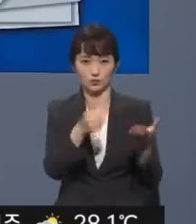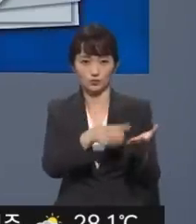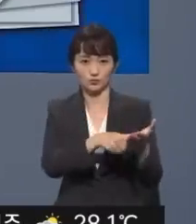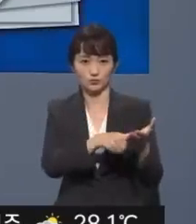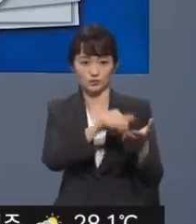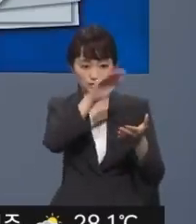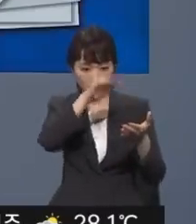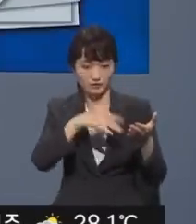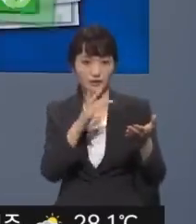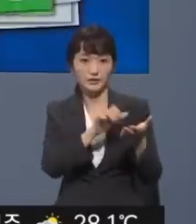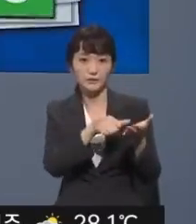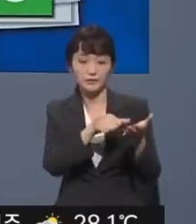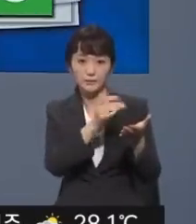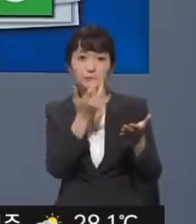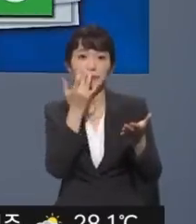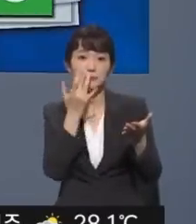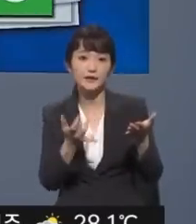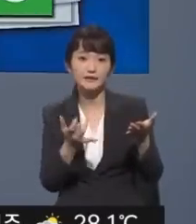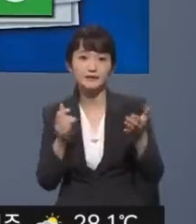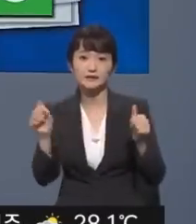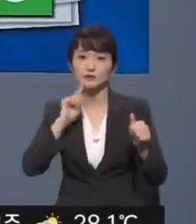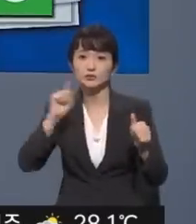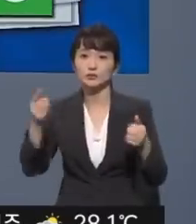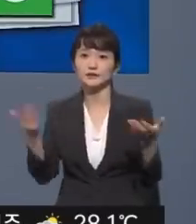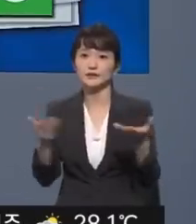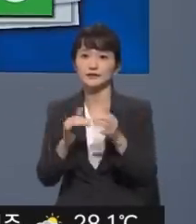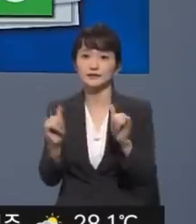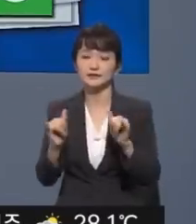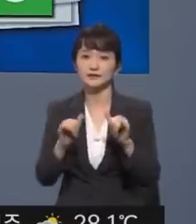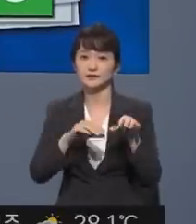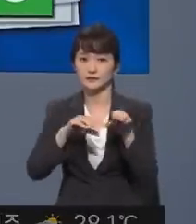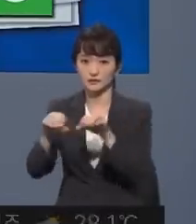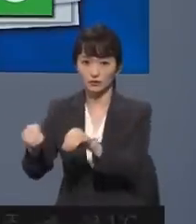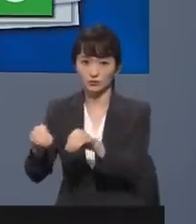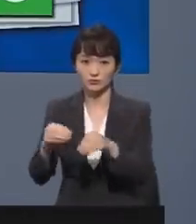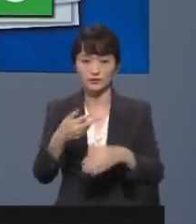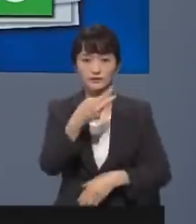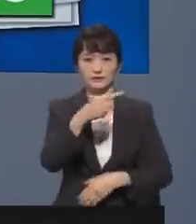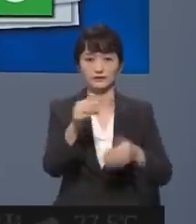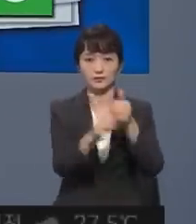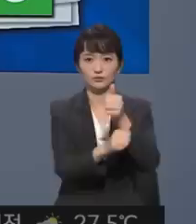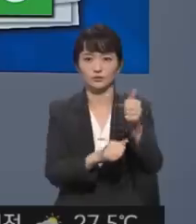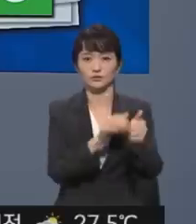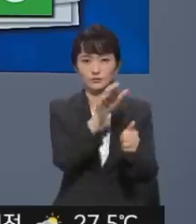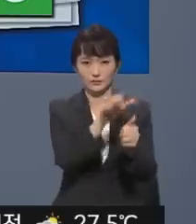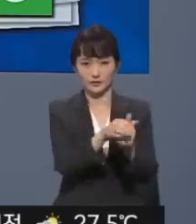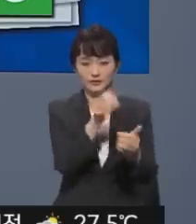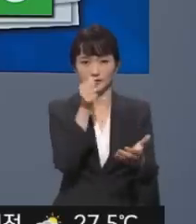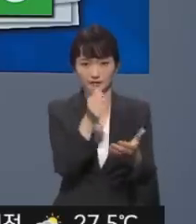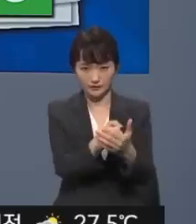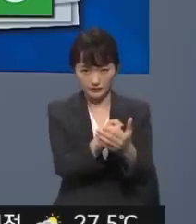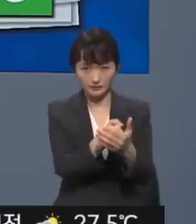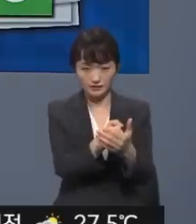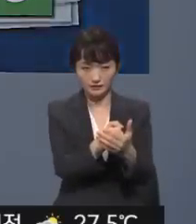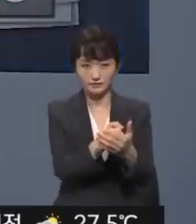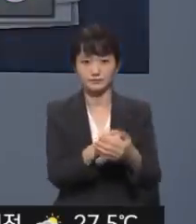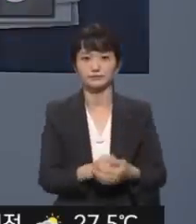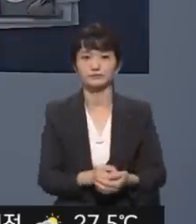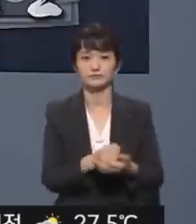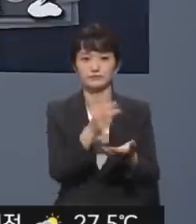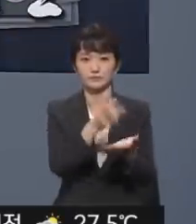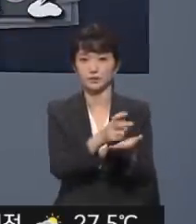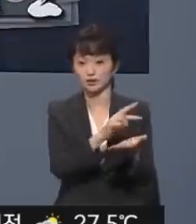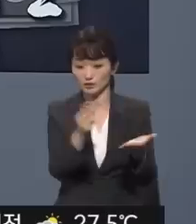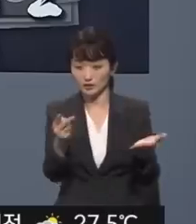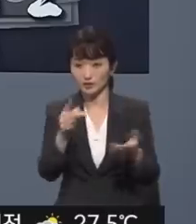기소된 당직자 징 1 전지역을 을 당 모으기가 판단하도록 하는 살짝 하 10조 개정안은 통과된 건데요 이게 적 와니